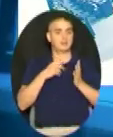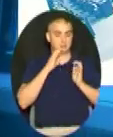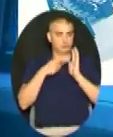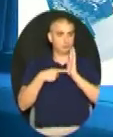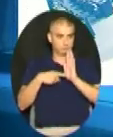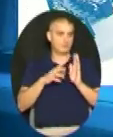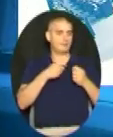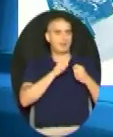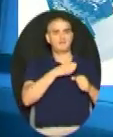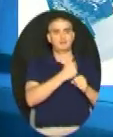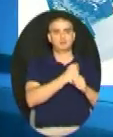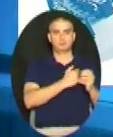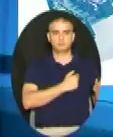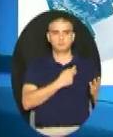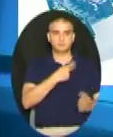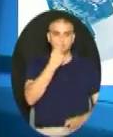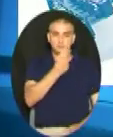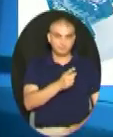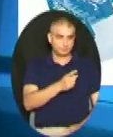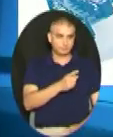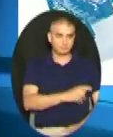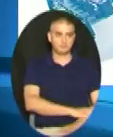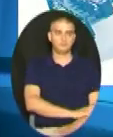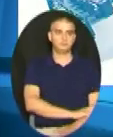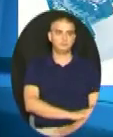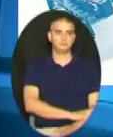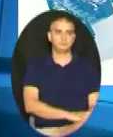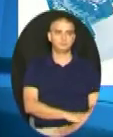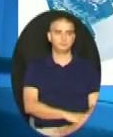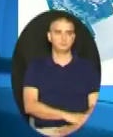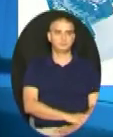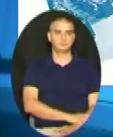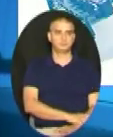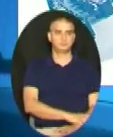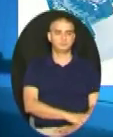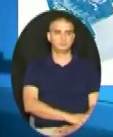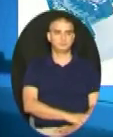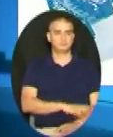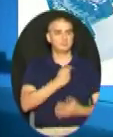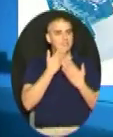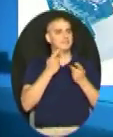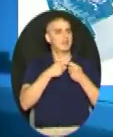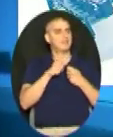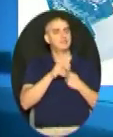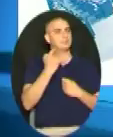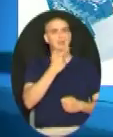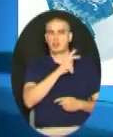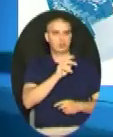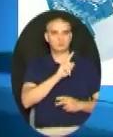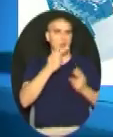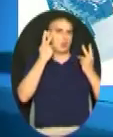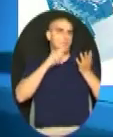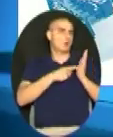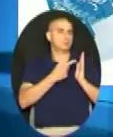מסקרת ומה שהח"כים עושים. כלומר, אנחנו רואים חשיפה של חברי כנסת בדרך כלל בנושאים שהם לא